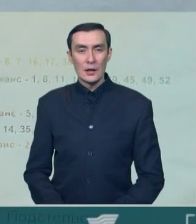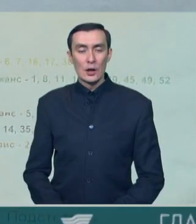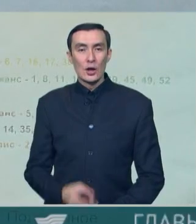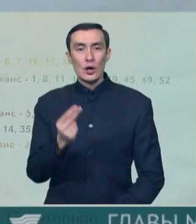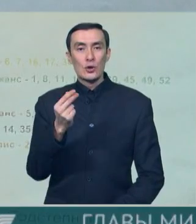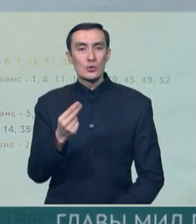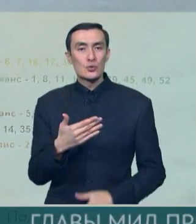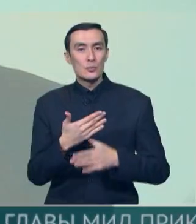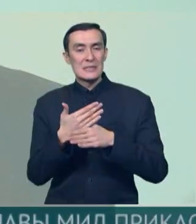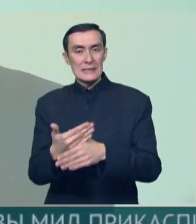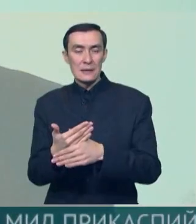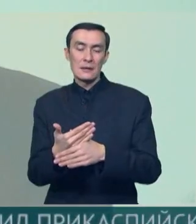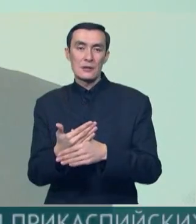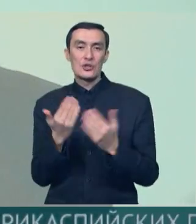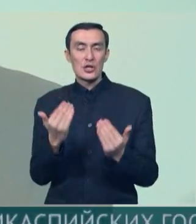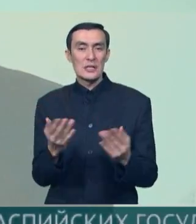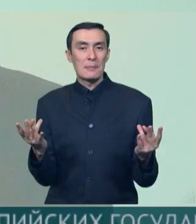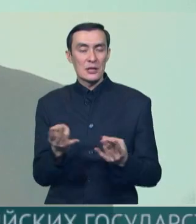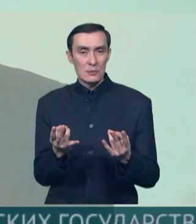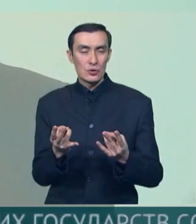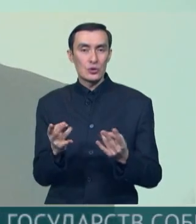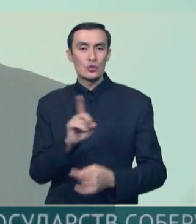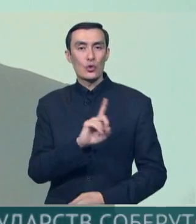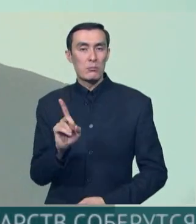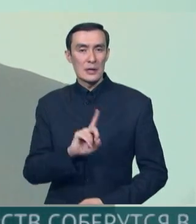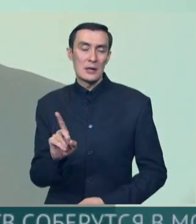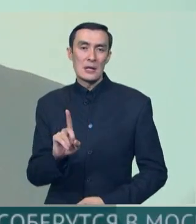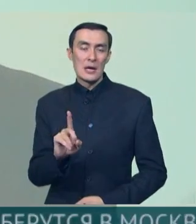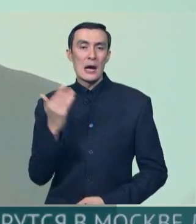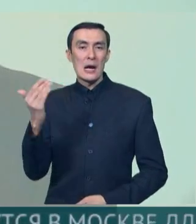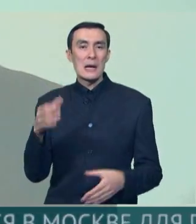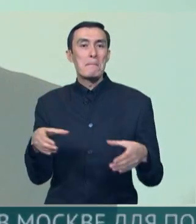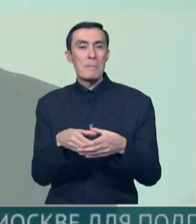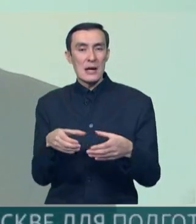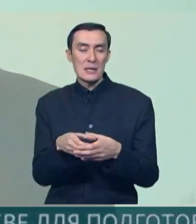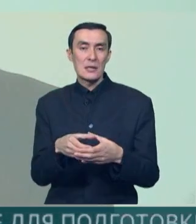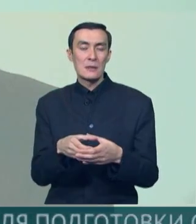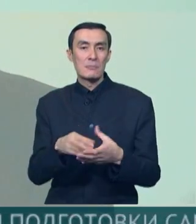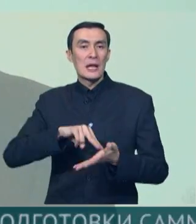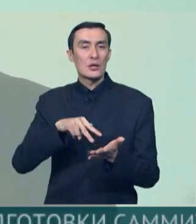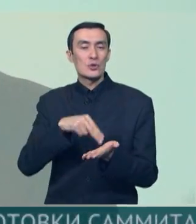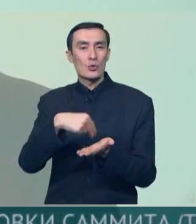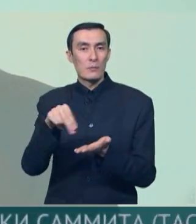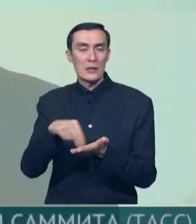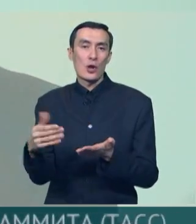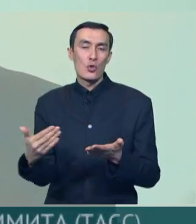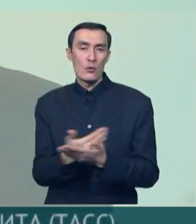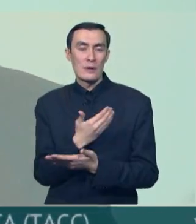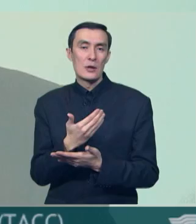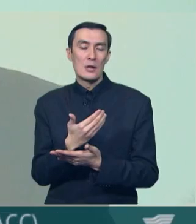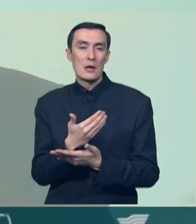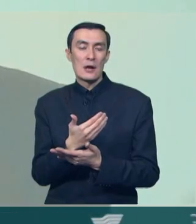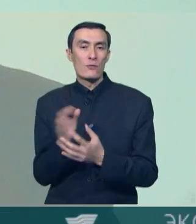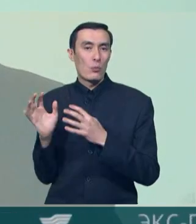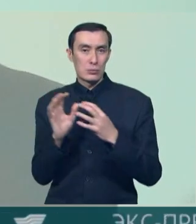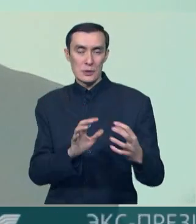Субсидии мы выдали для того, чтобы сейчас перевозчики планируют закупить новые единицы техники.